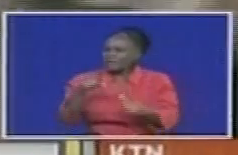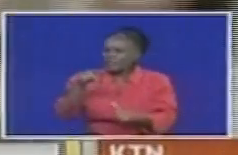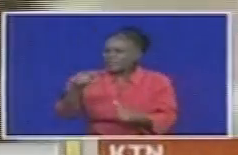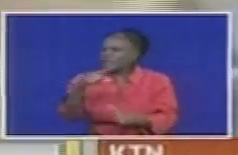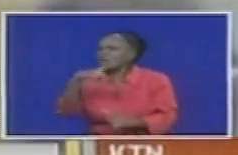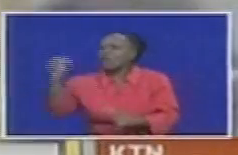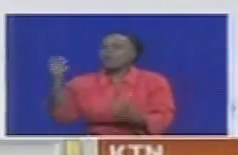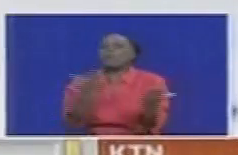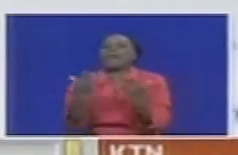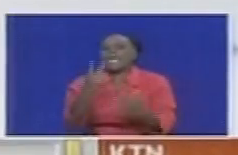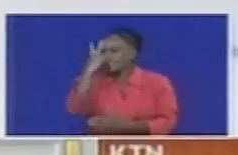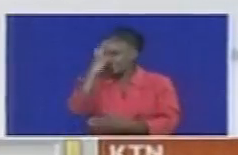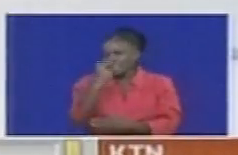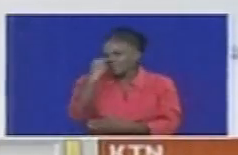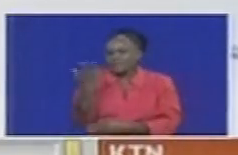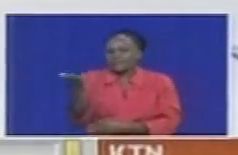wanaelekea washukiwa hao.